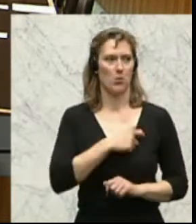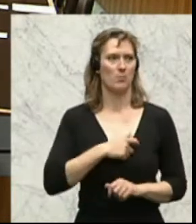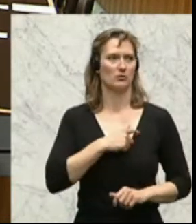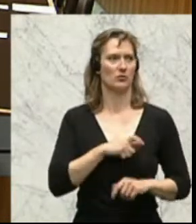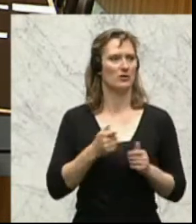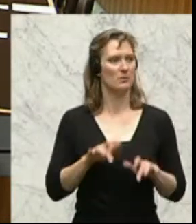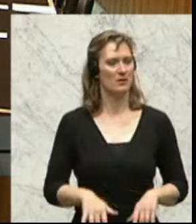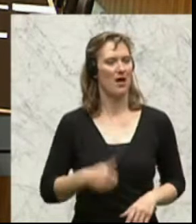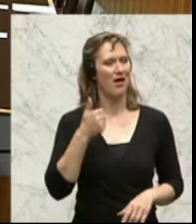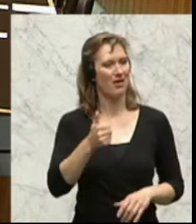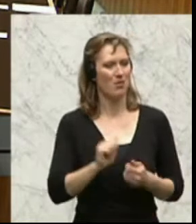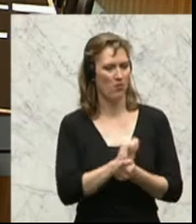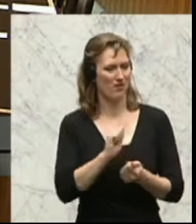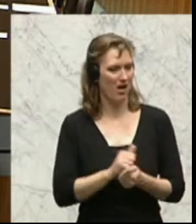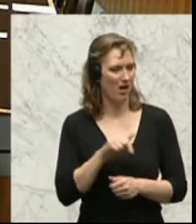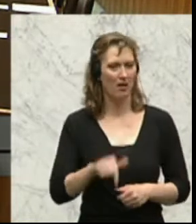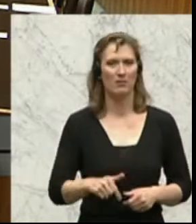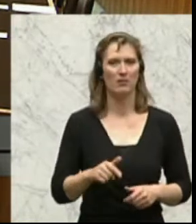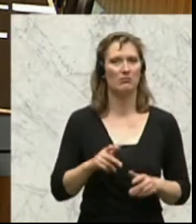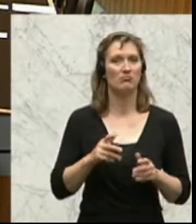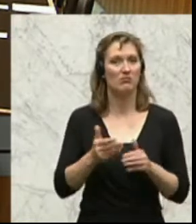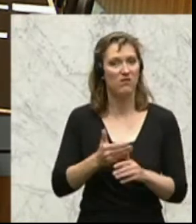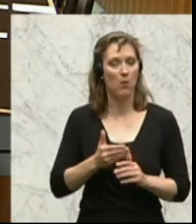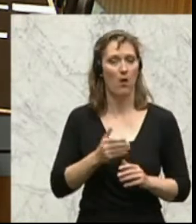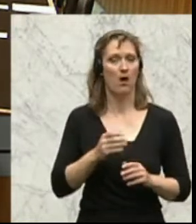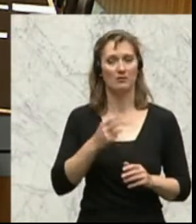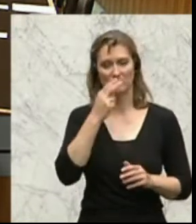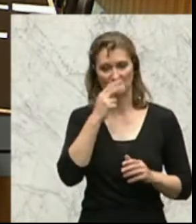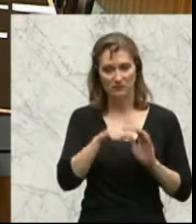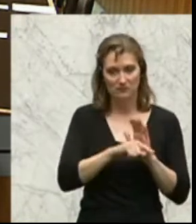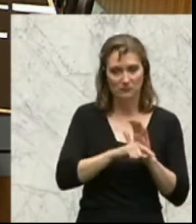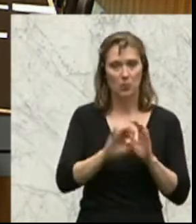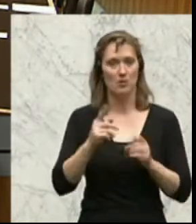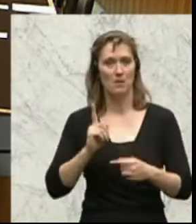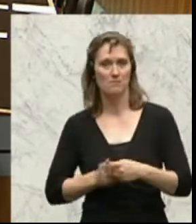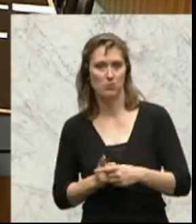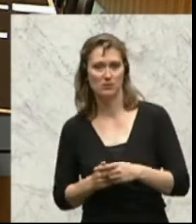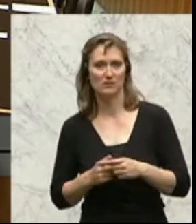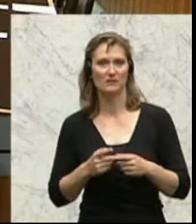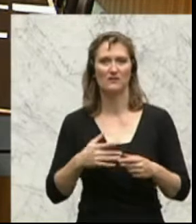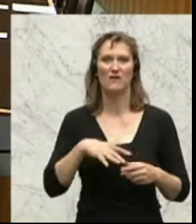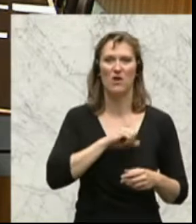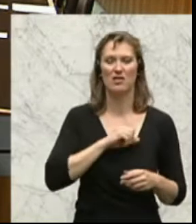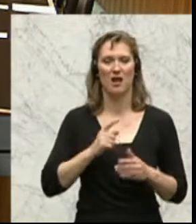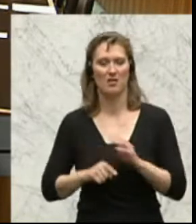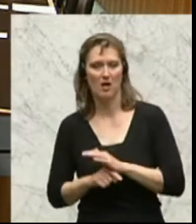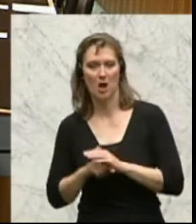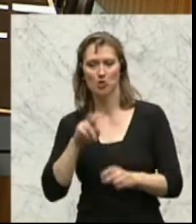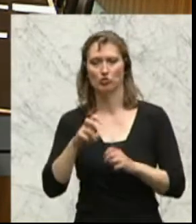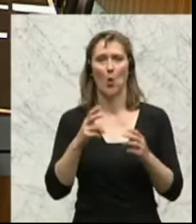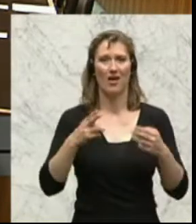sein, dass wir Bevorzugungen oder Benachteiligungen oder kurz gesagt Verwerfungen im Steuerrecht identifizieren